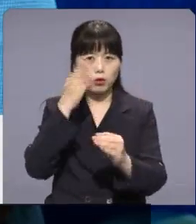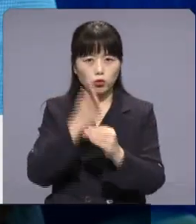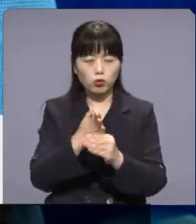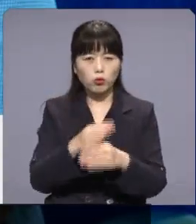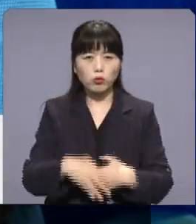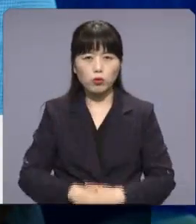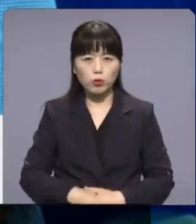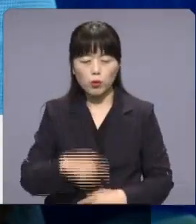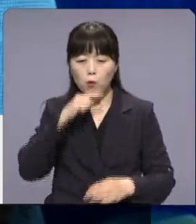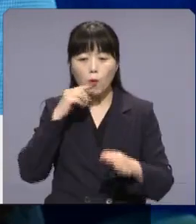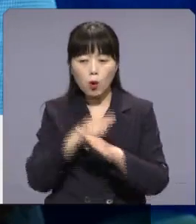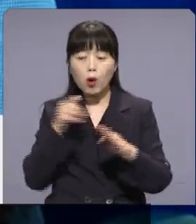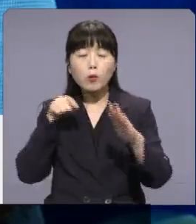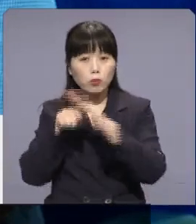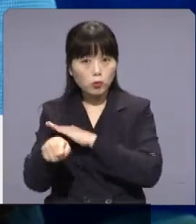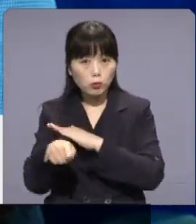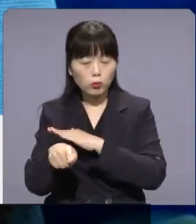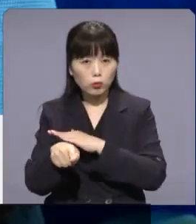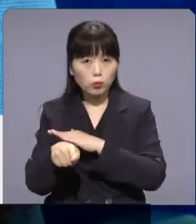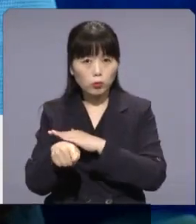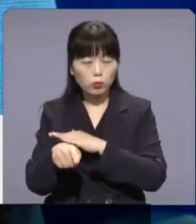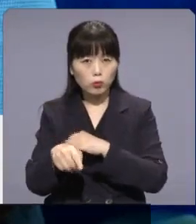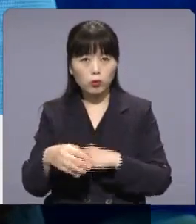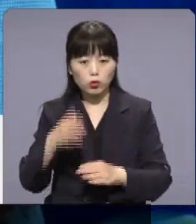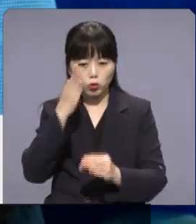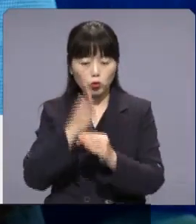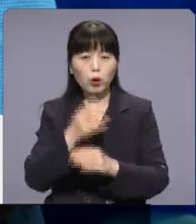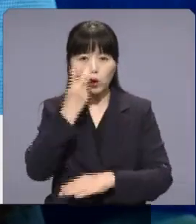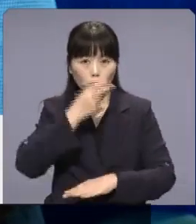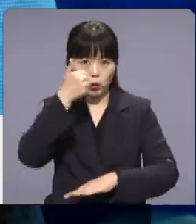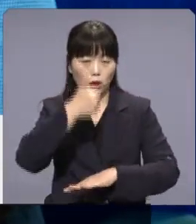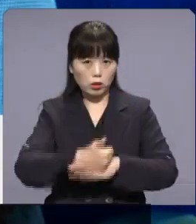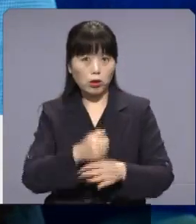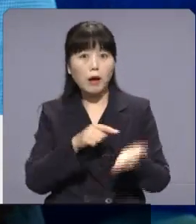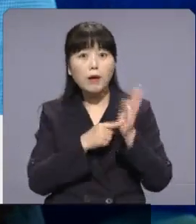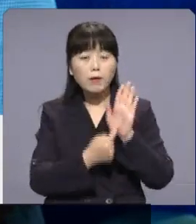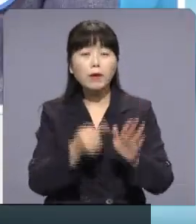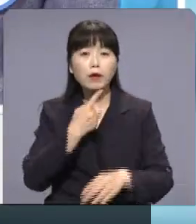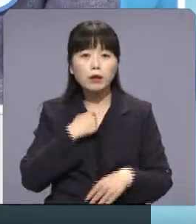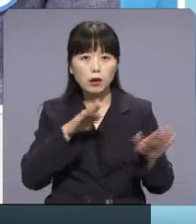당시에 월북이에요 라고 중간 수사 발표를 했던